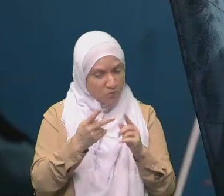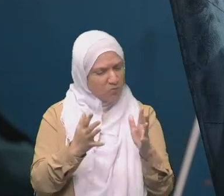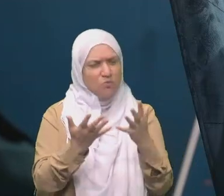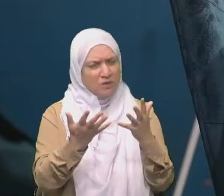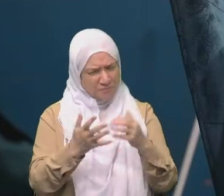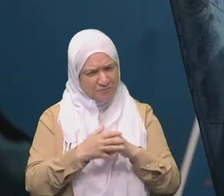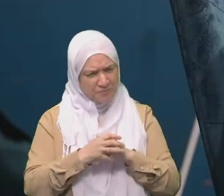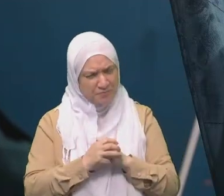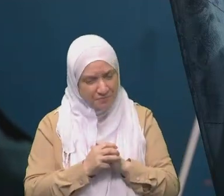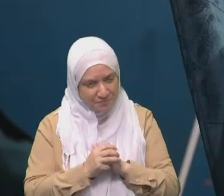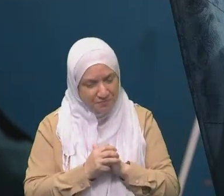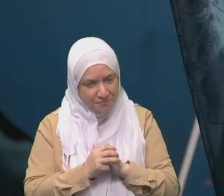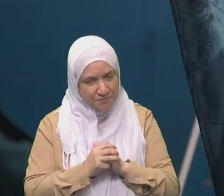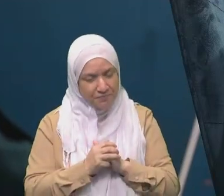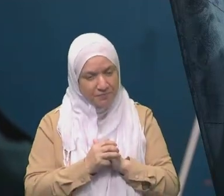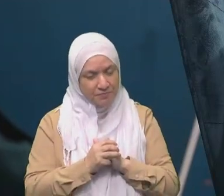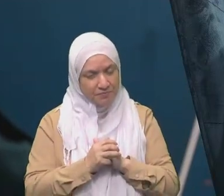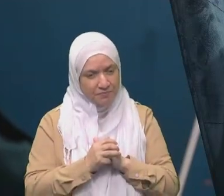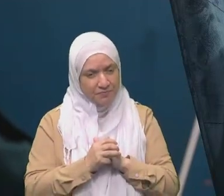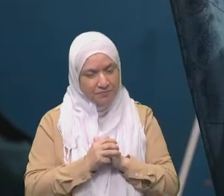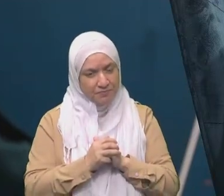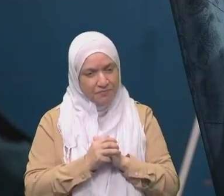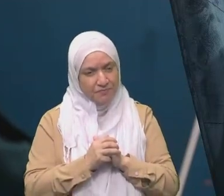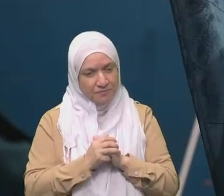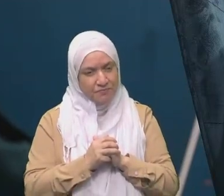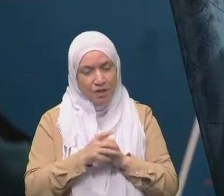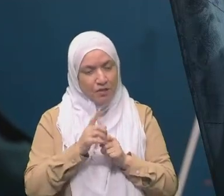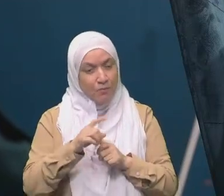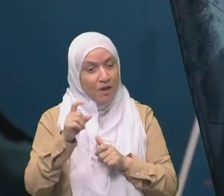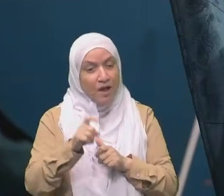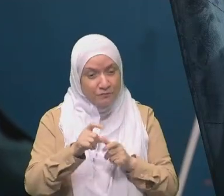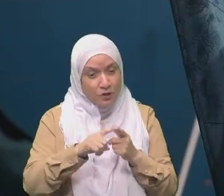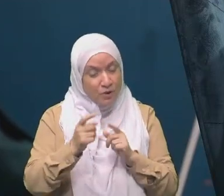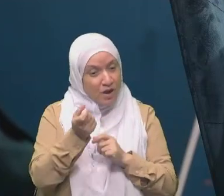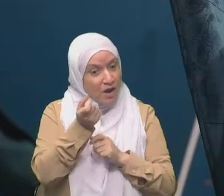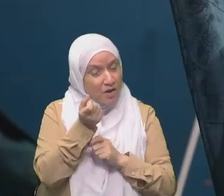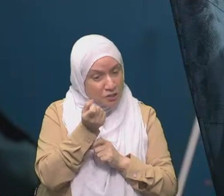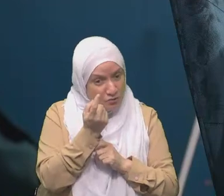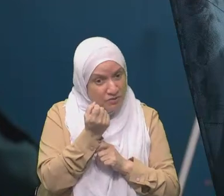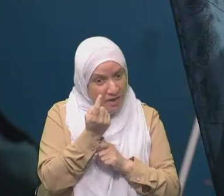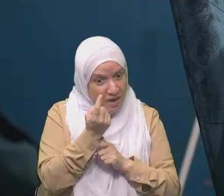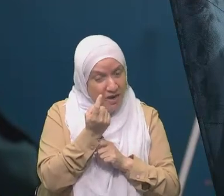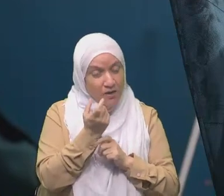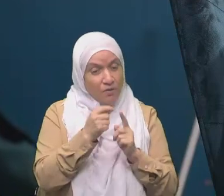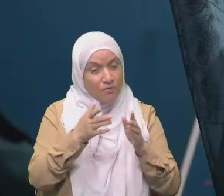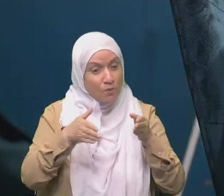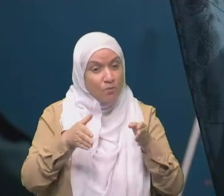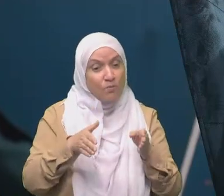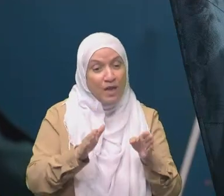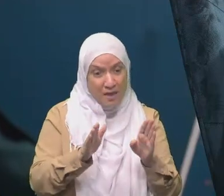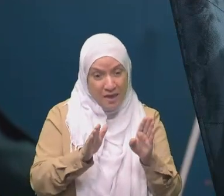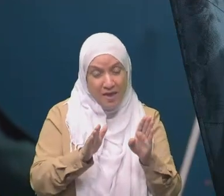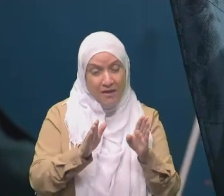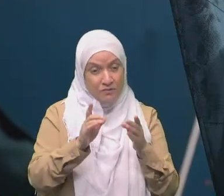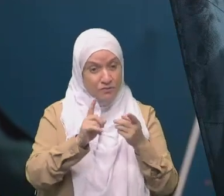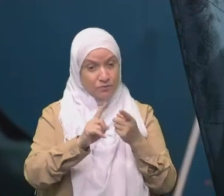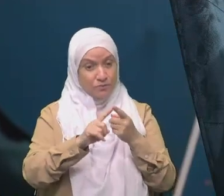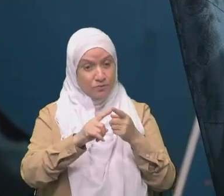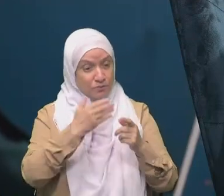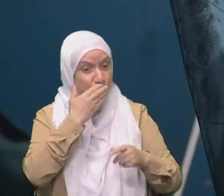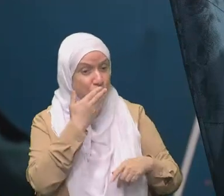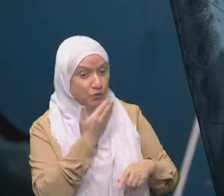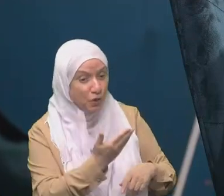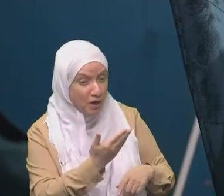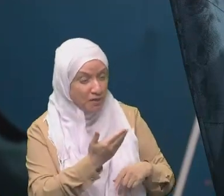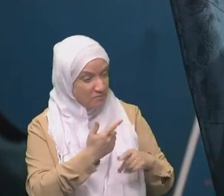أَسْبَابِ الشَّرِّ وَالْخَيْرِ. That you have to understand the means to good and evil. What really leads to